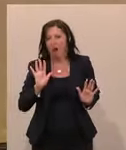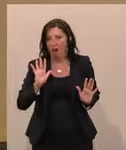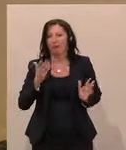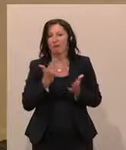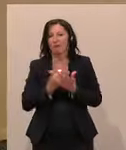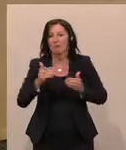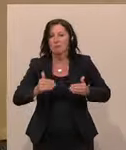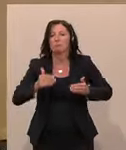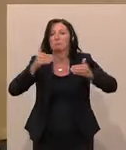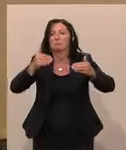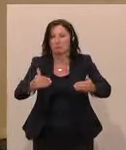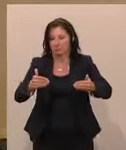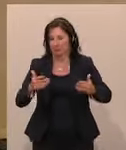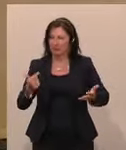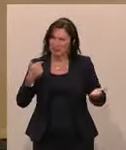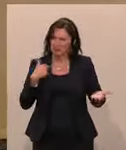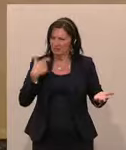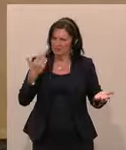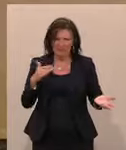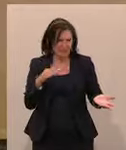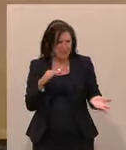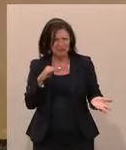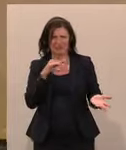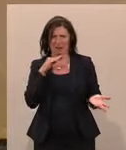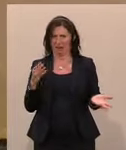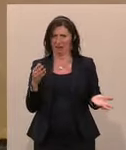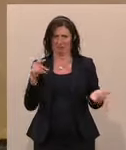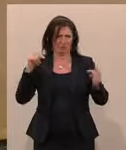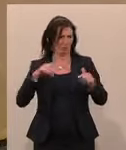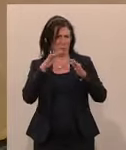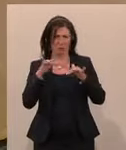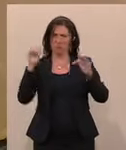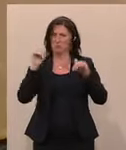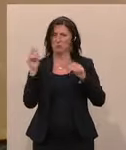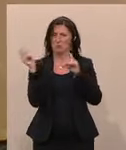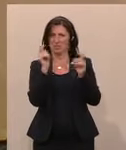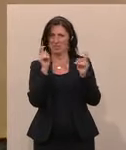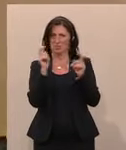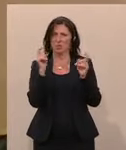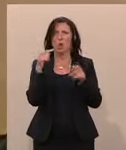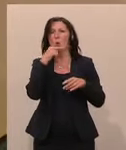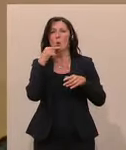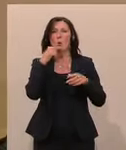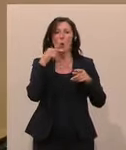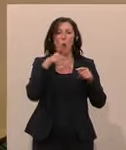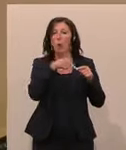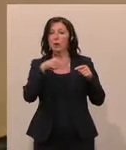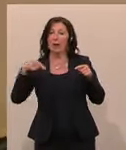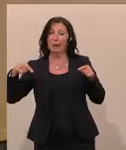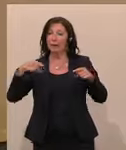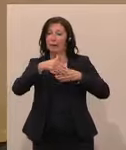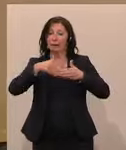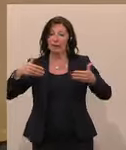habe ehrlich gesagt, habe ich satt, dass wir uns hier in diesem Parlament darüber unterhalten müssen, wo denn die rote Linie ist und was